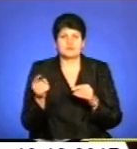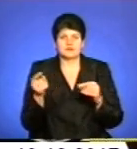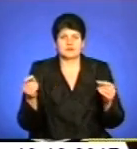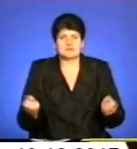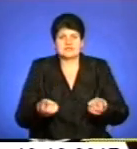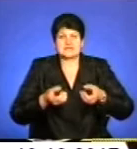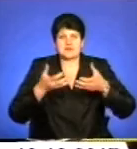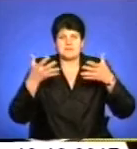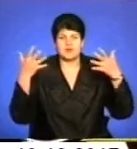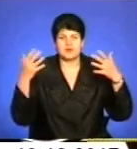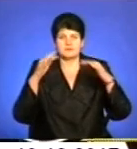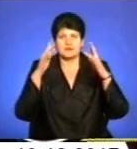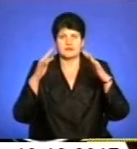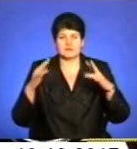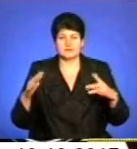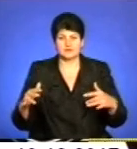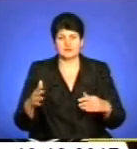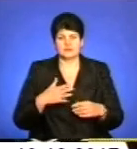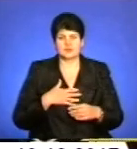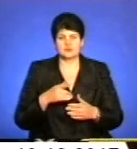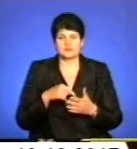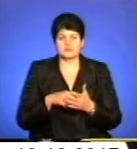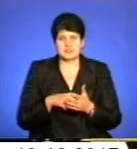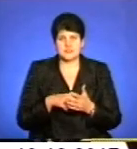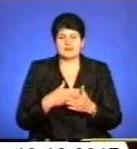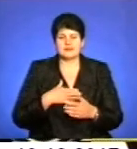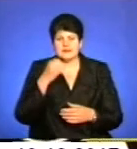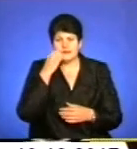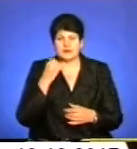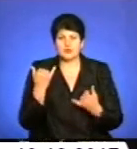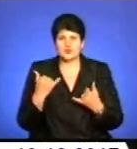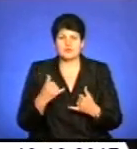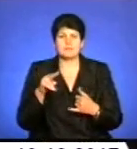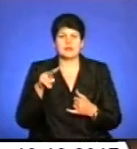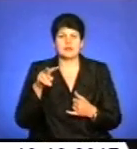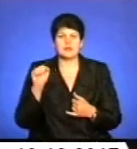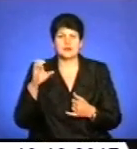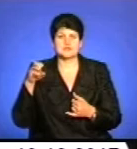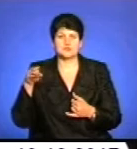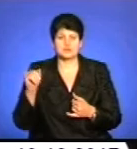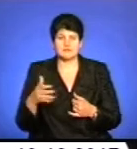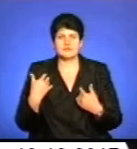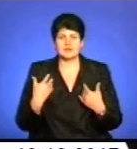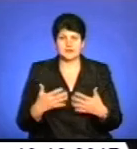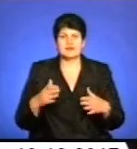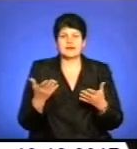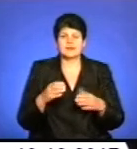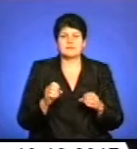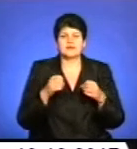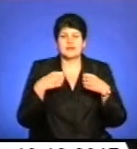головної ялинки нашого міста тут, на головному майдані Тернополя. І я дякую сьогодні пластунам, які в черговий раз передали для